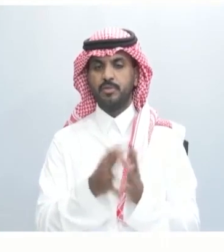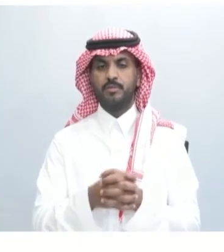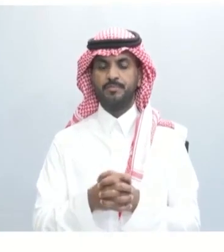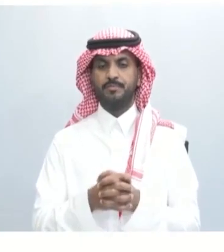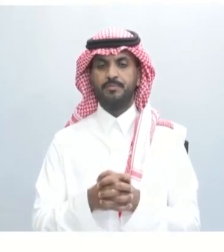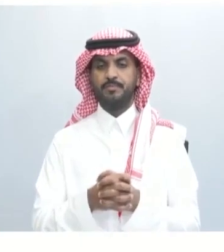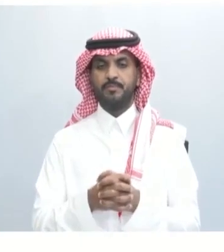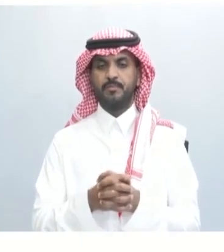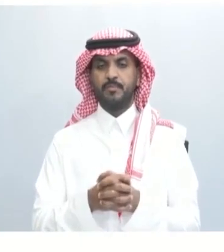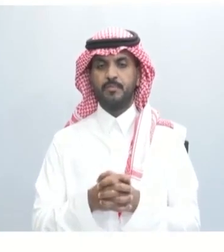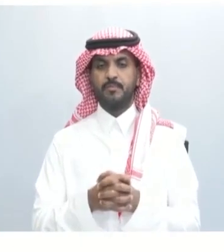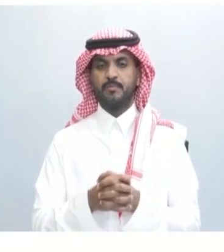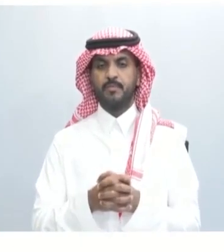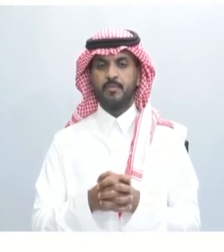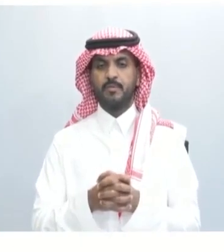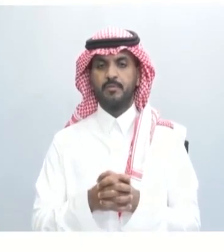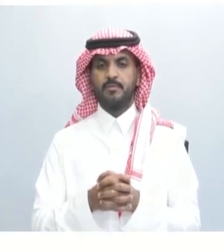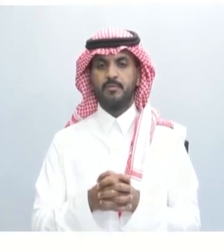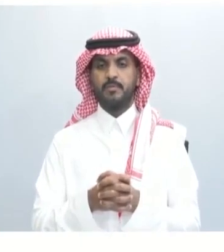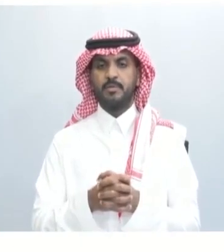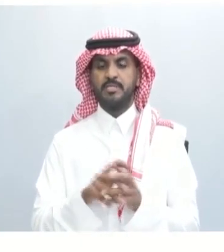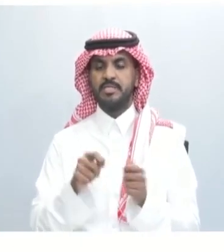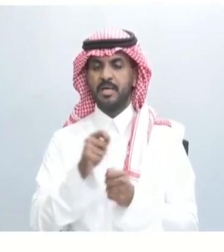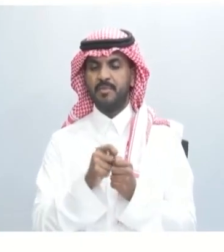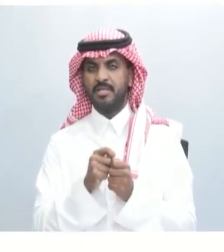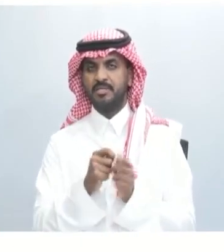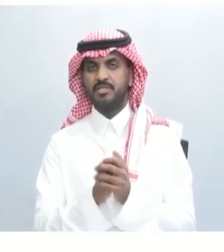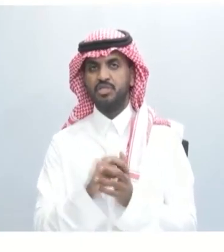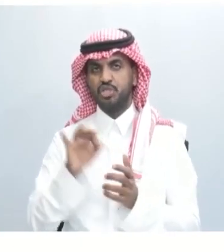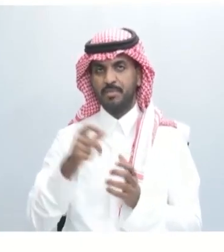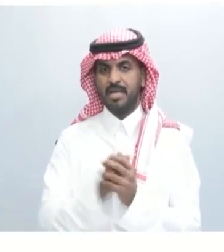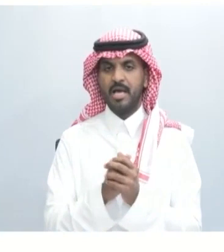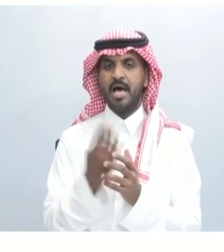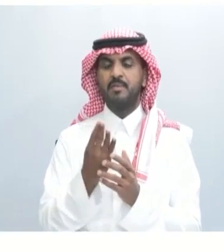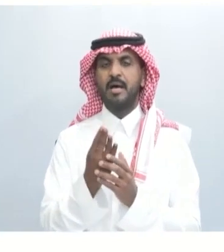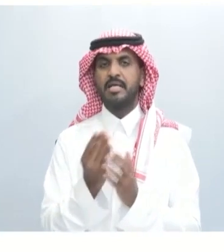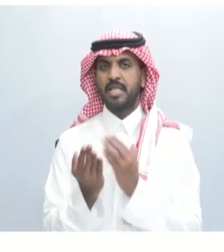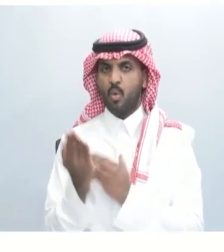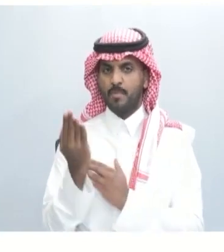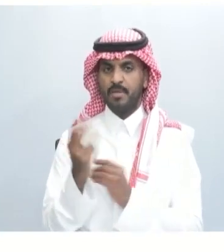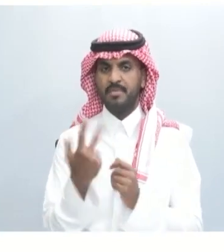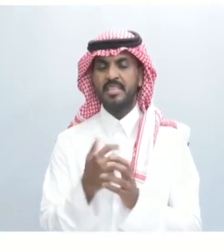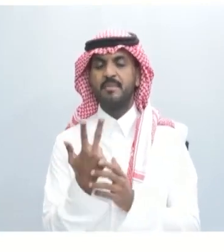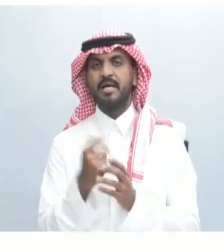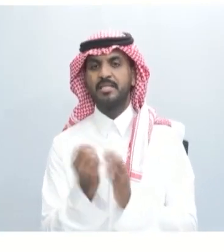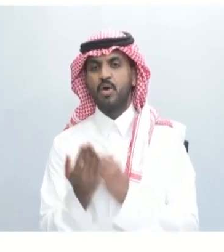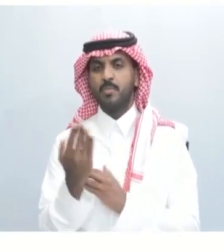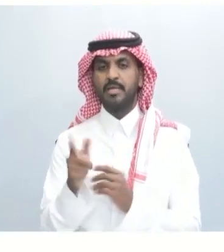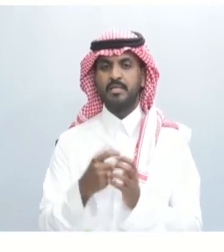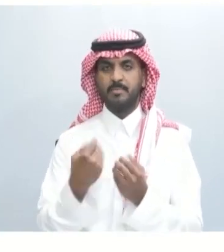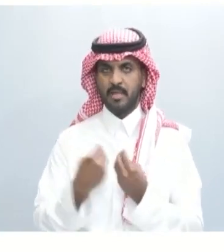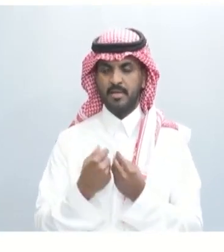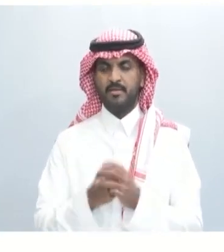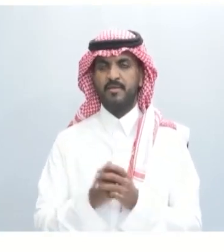وننتقل واياكم الى السؤال التالي استعملت جميله اربعه طوابع من ثمان طوابع كانت